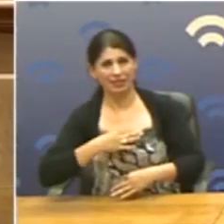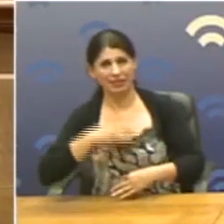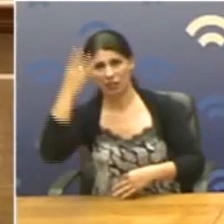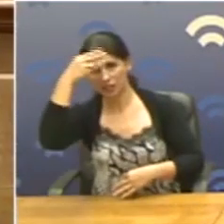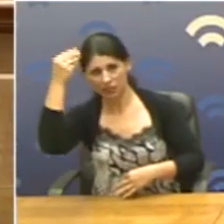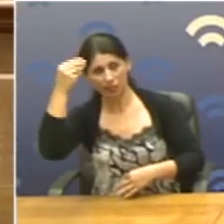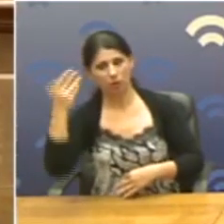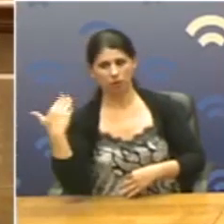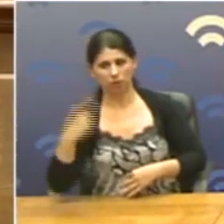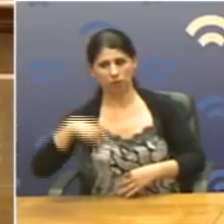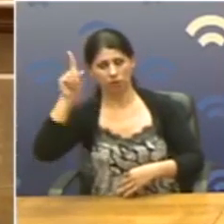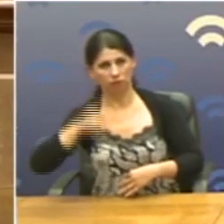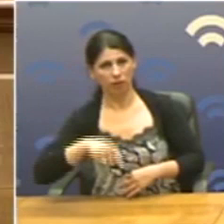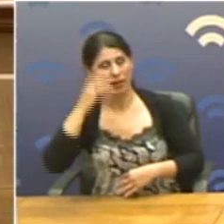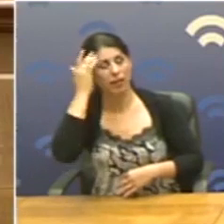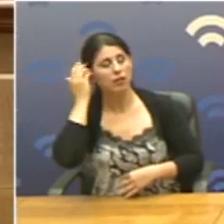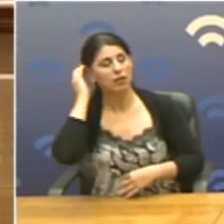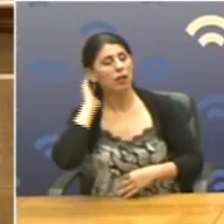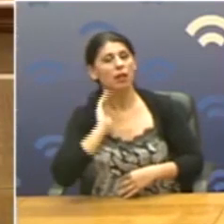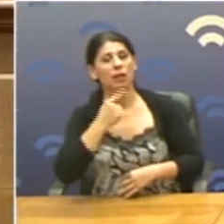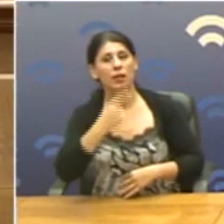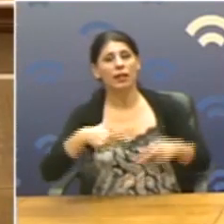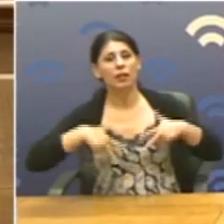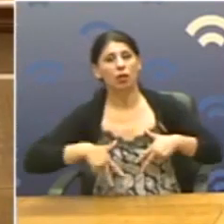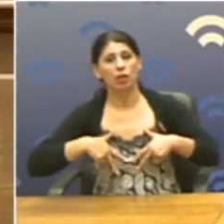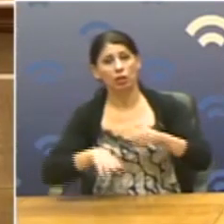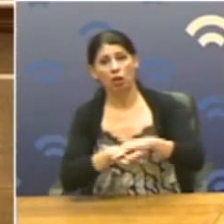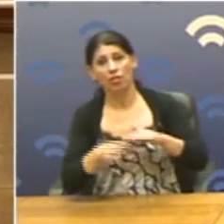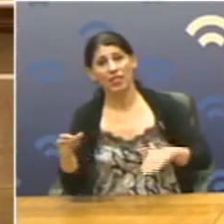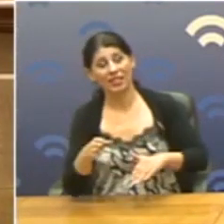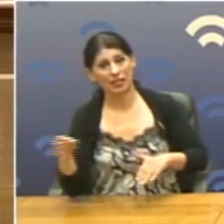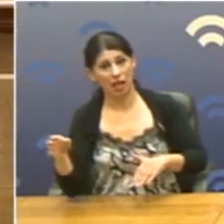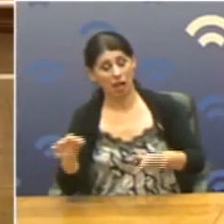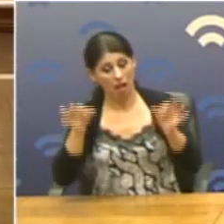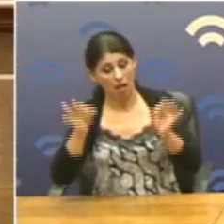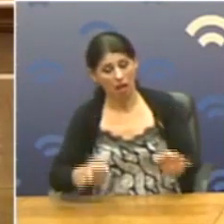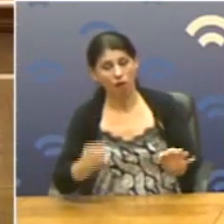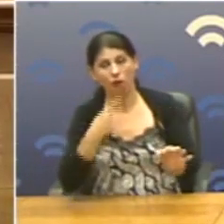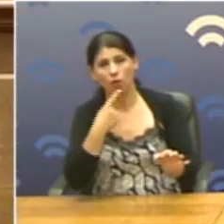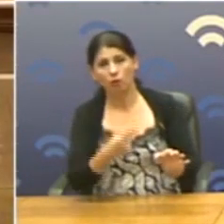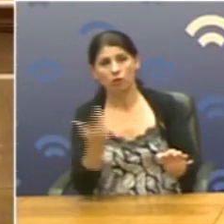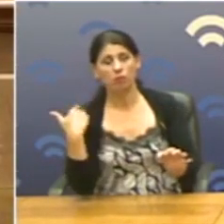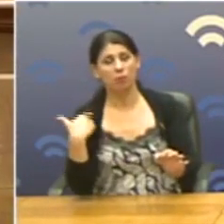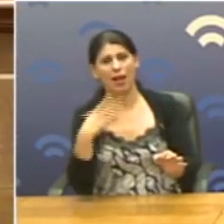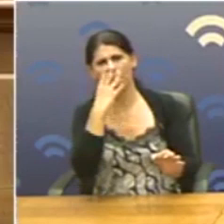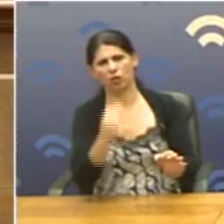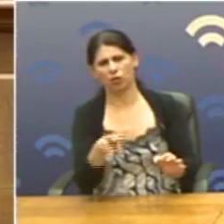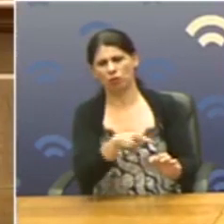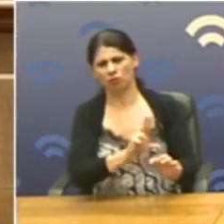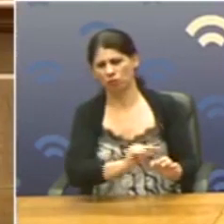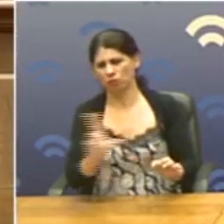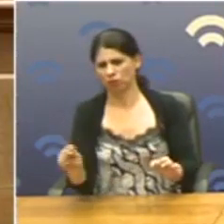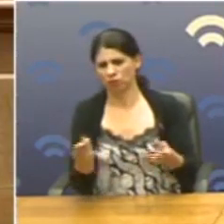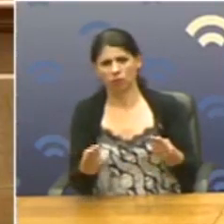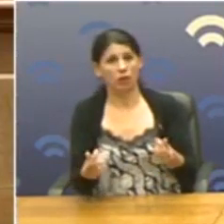τις προηγούμενες μέρες να μιλάει για το κράτος της δεξιάς, ακριβώς όπως μιλούσε παλιότερα το ΠΑΣΟΚ.